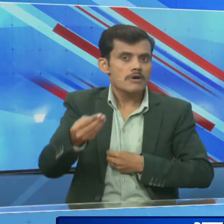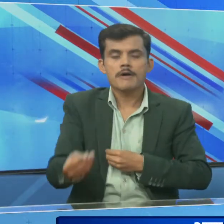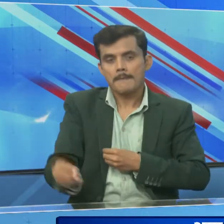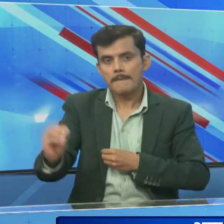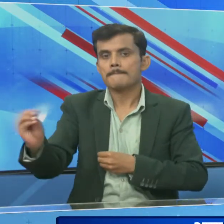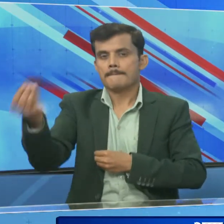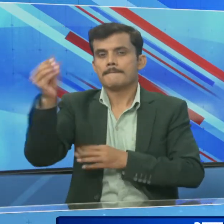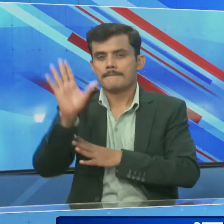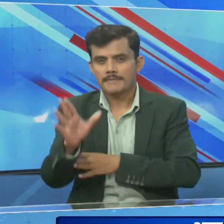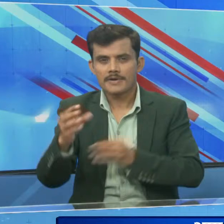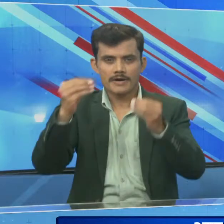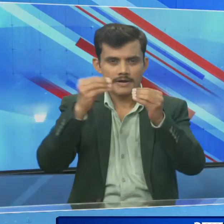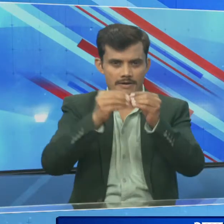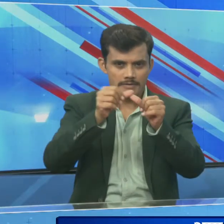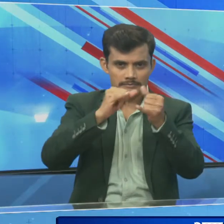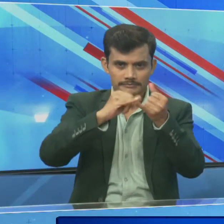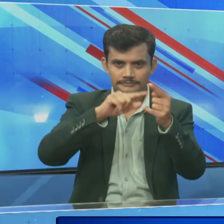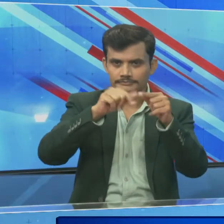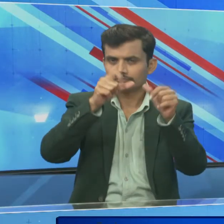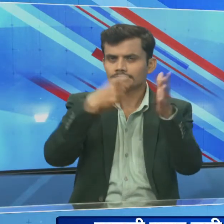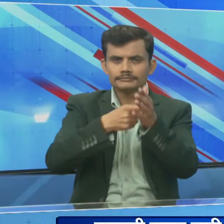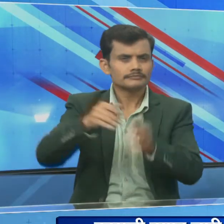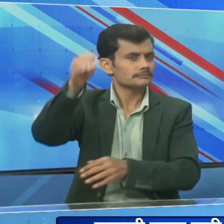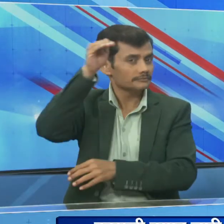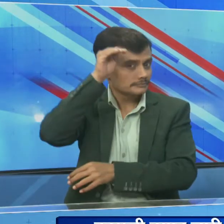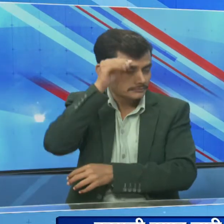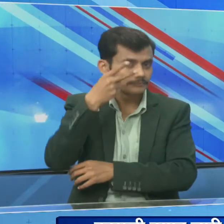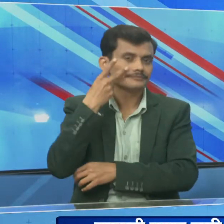रहा है। बस्तर से ये खास रिपोर्ट देखिए।